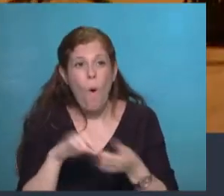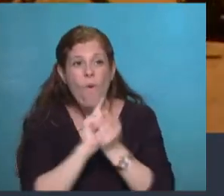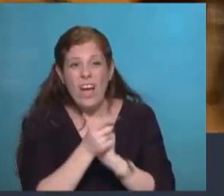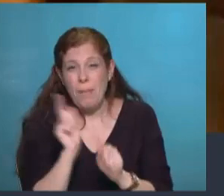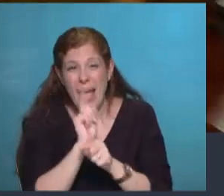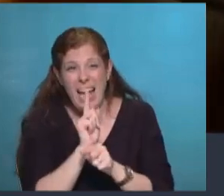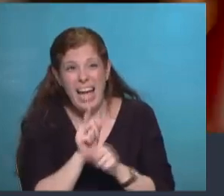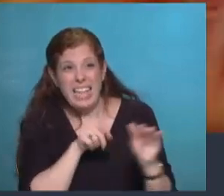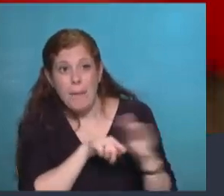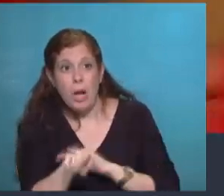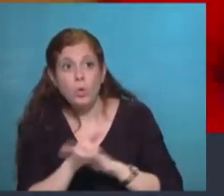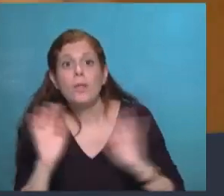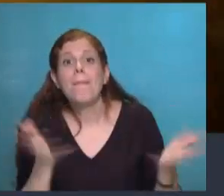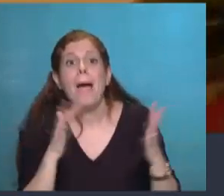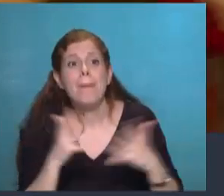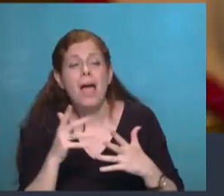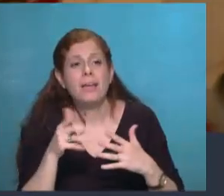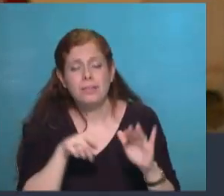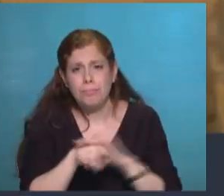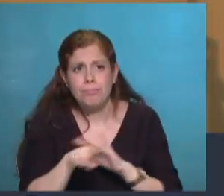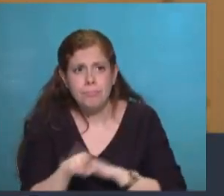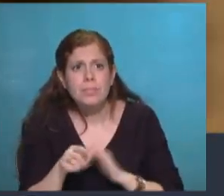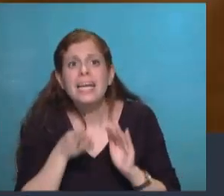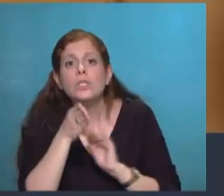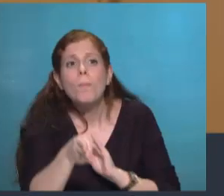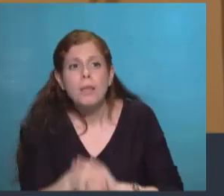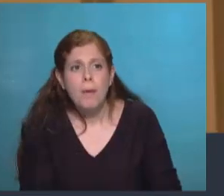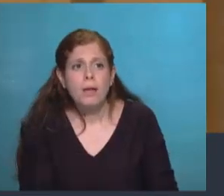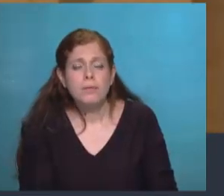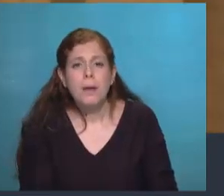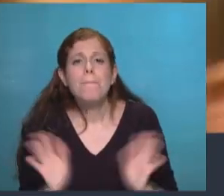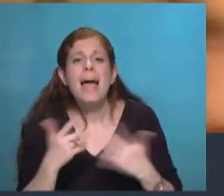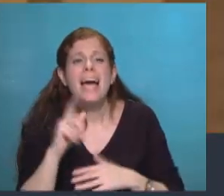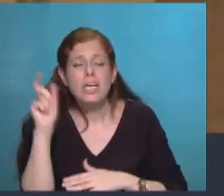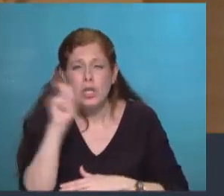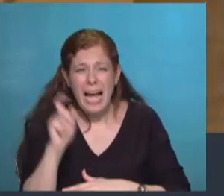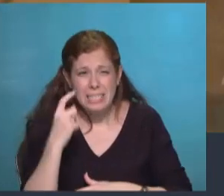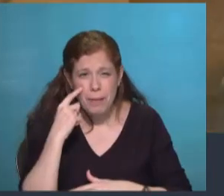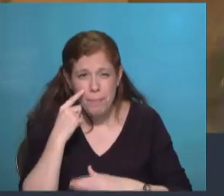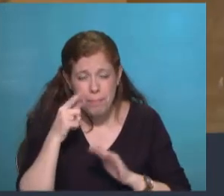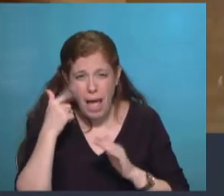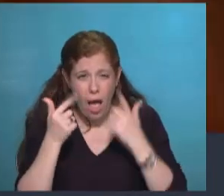וגז. תנסו, יש גז מדמיע. תנסו פנימה, יש גז מדמיע.